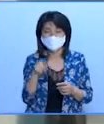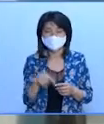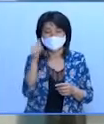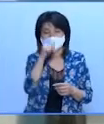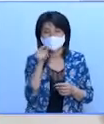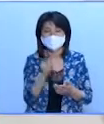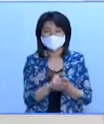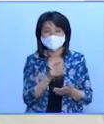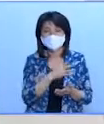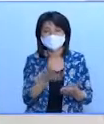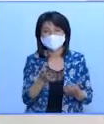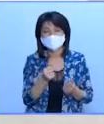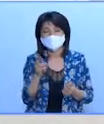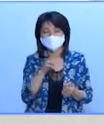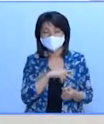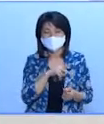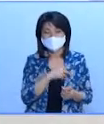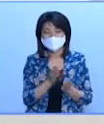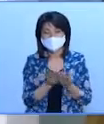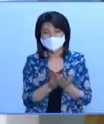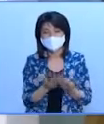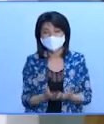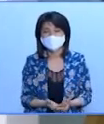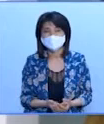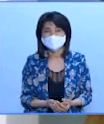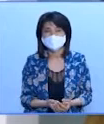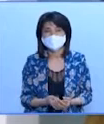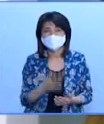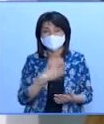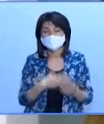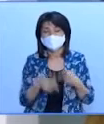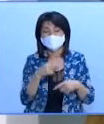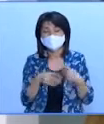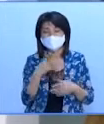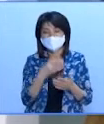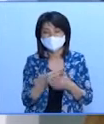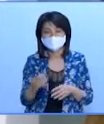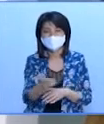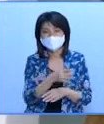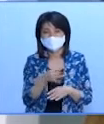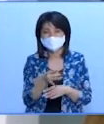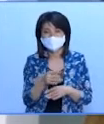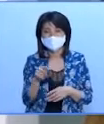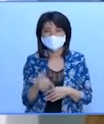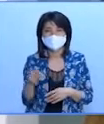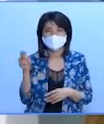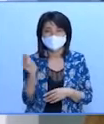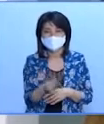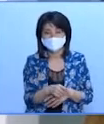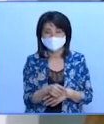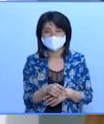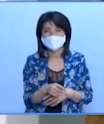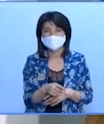Ерланова Анадолы еліне 5 айлық оқуға барған. Біз елімізге қайтып оралдық. Бұл жерде келдік, келгеннен